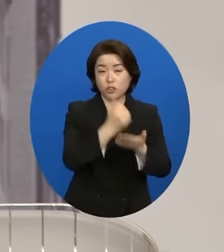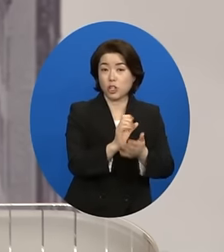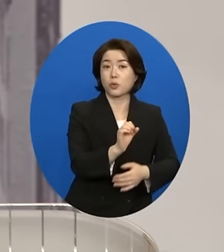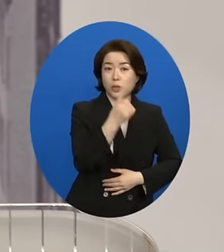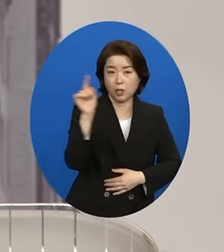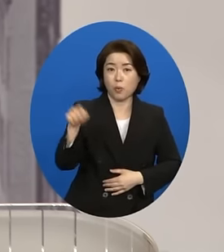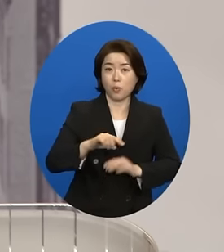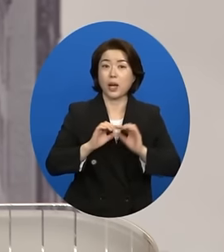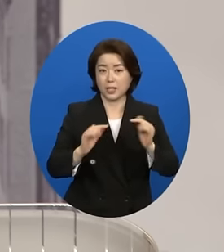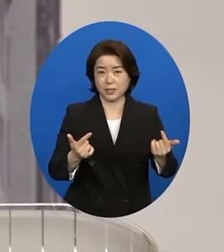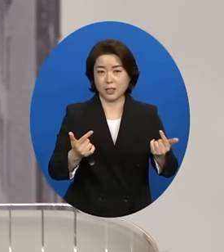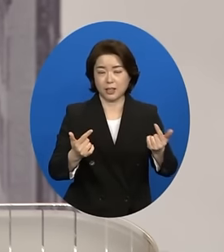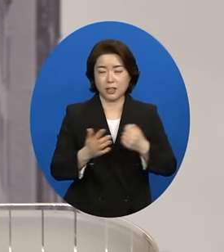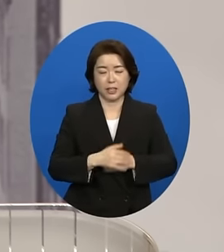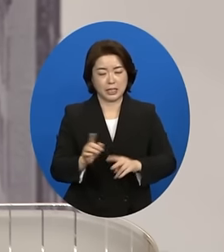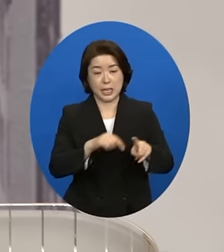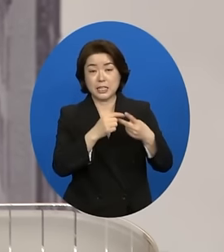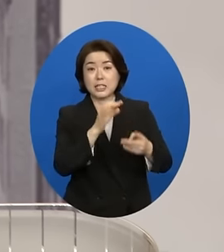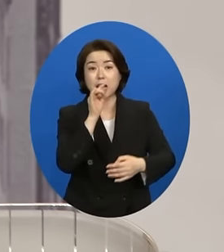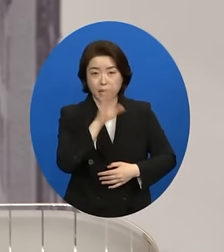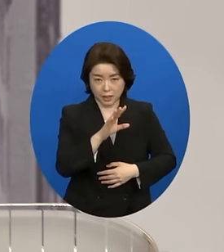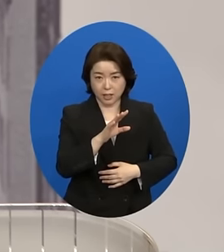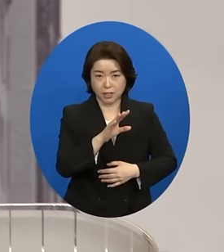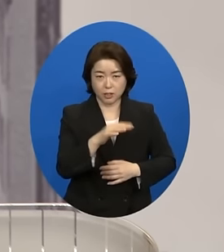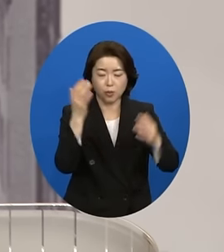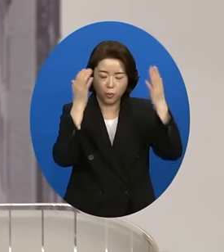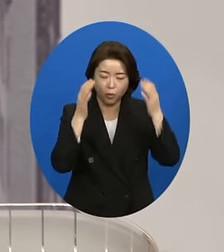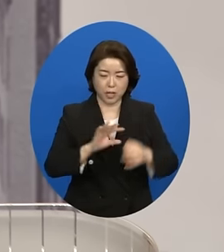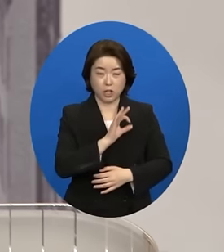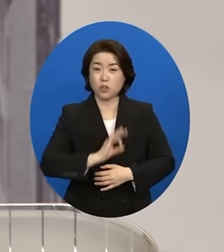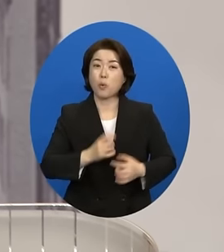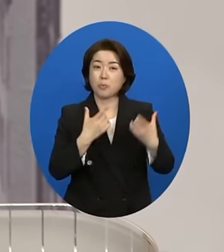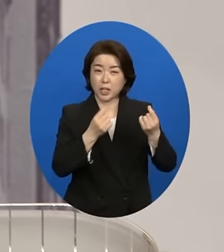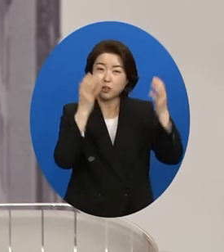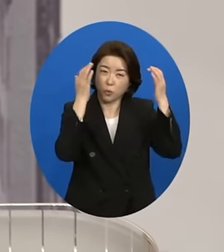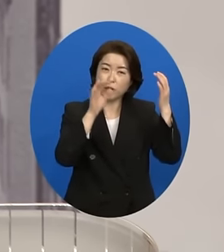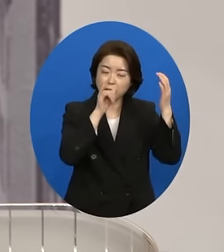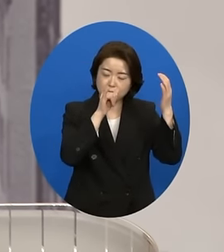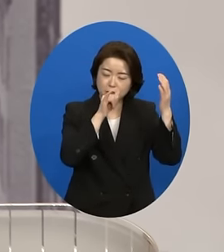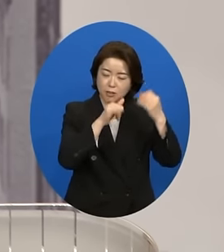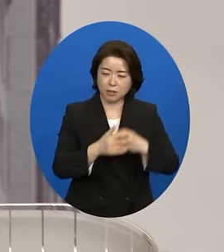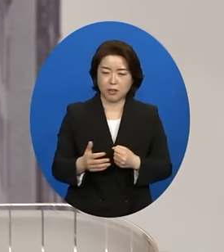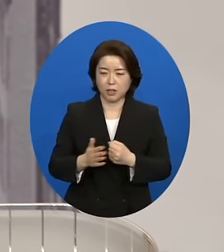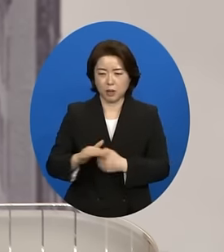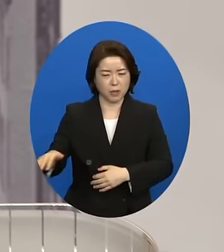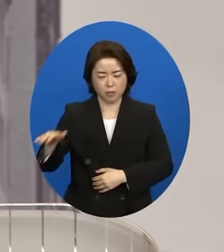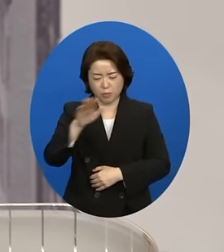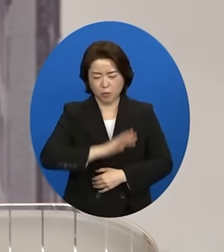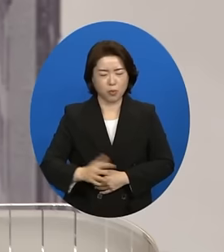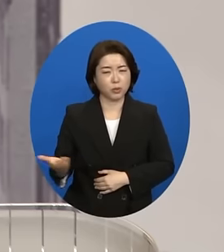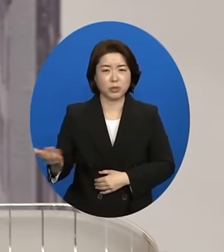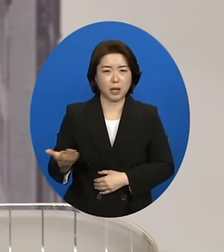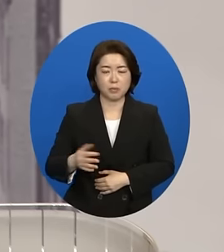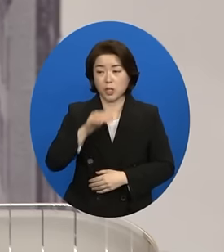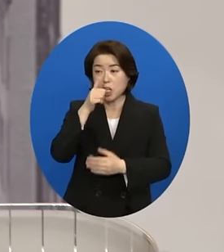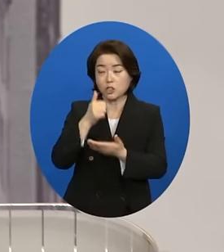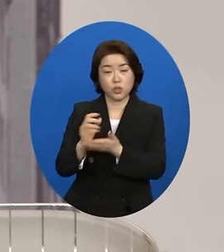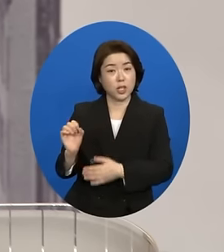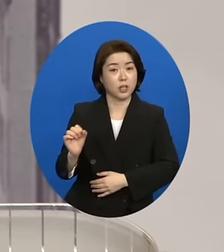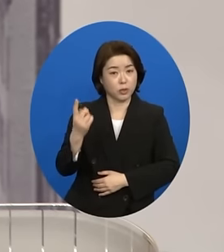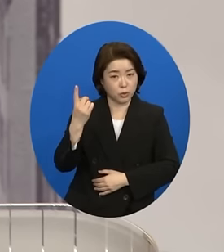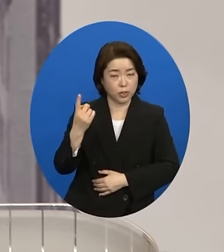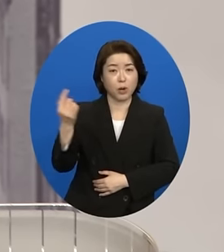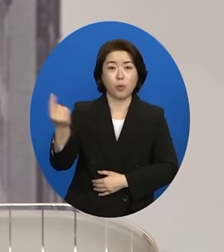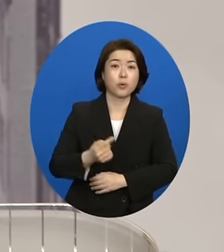없는 고난도 있고 욥과 같은 고난도 있고, 그렇기 때문에 모든 아픔이 다 죄 때문에 오는 것은 결코